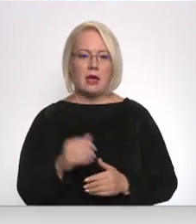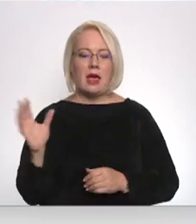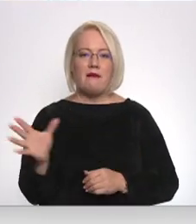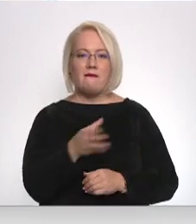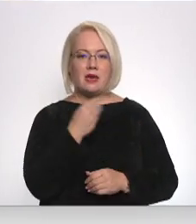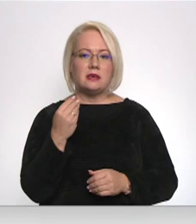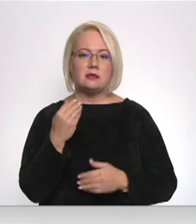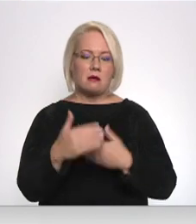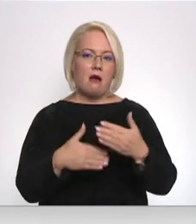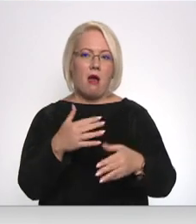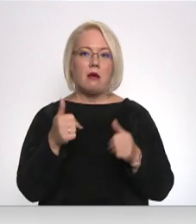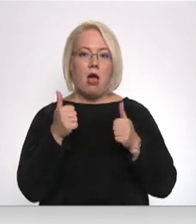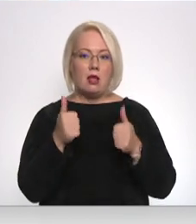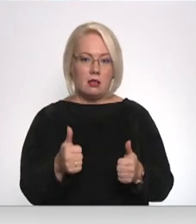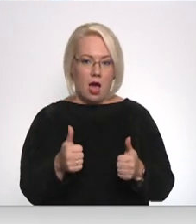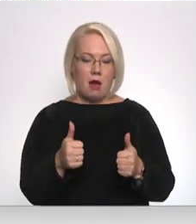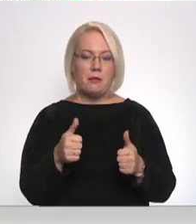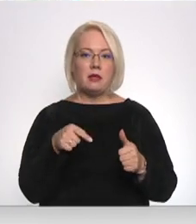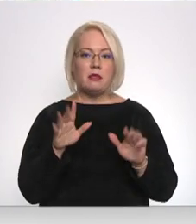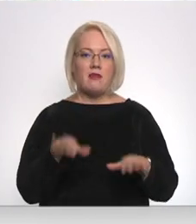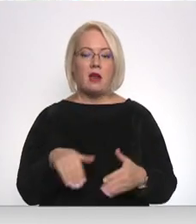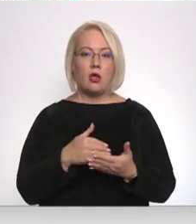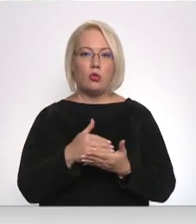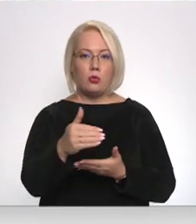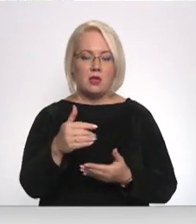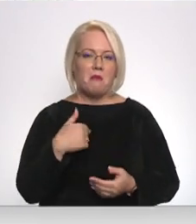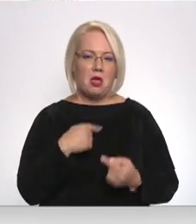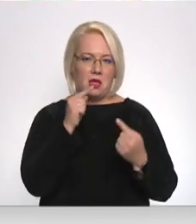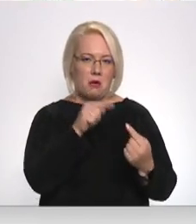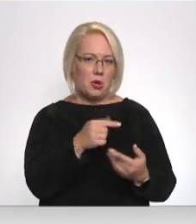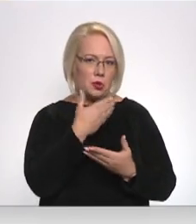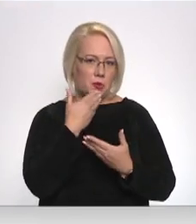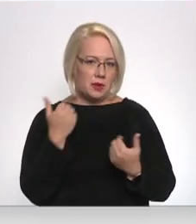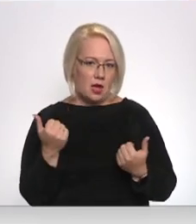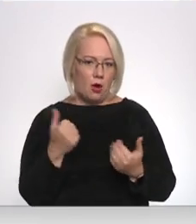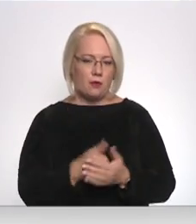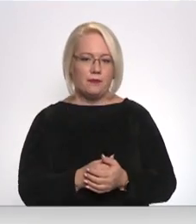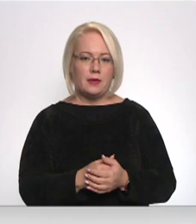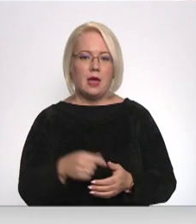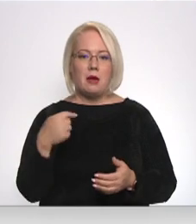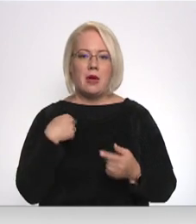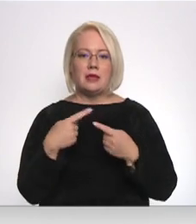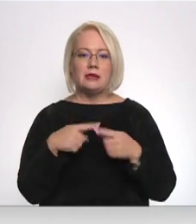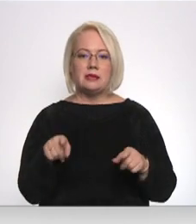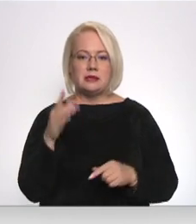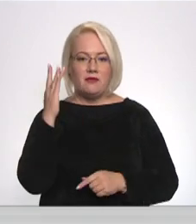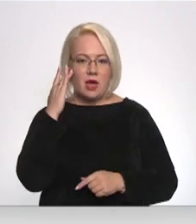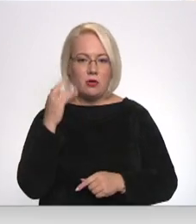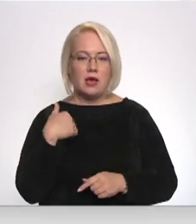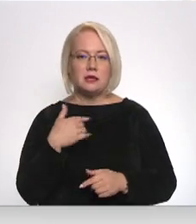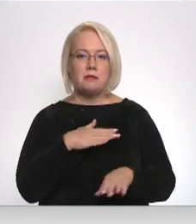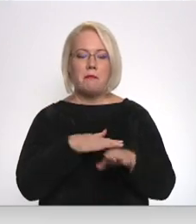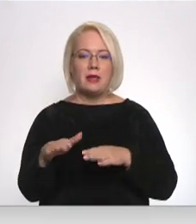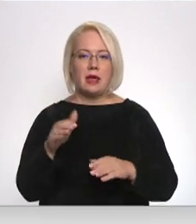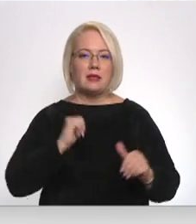diezgan labi. Ja tā varētu turpināt, man nebūtu iebildumu. Man pavisam cits viedoklis, jā. Es esmu pilnīgi neapmierināts